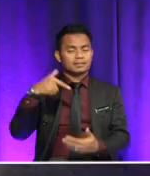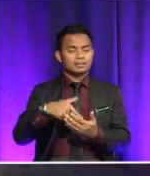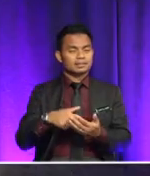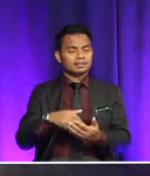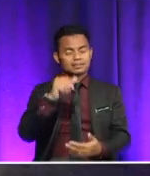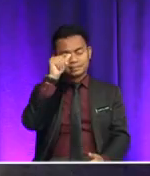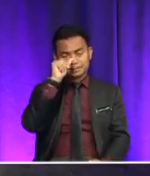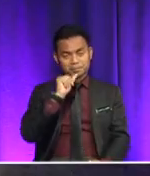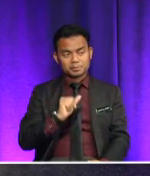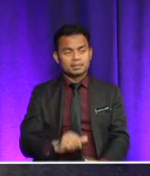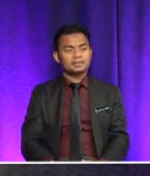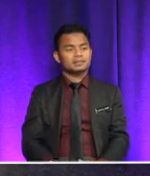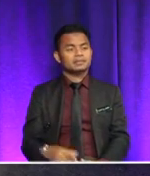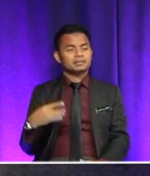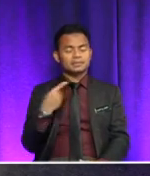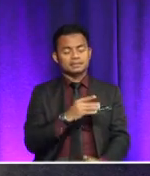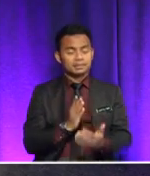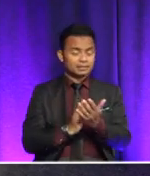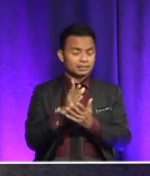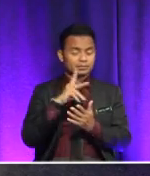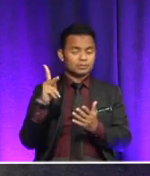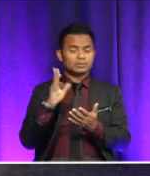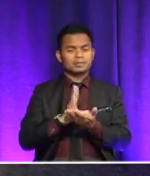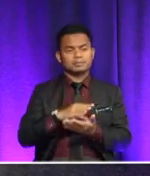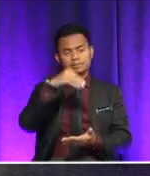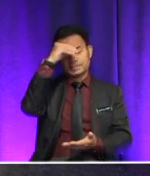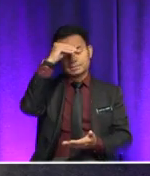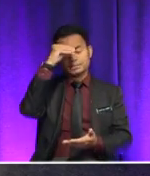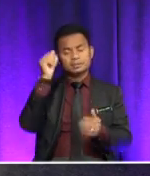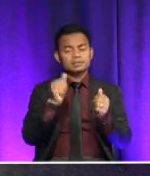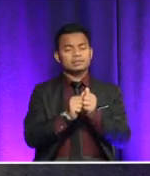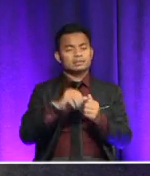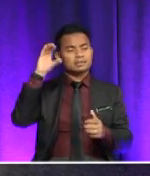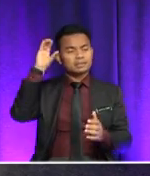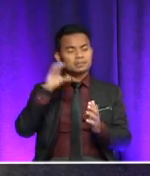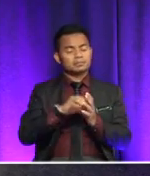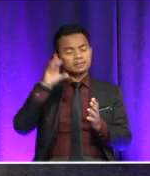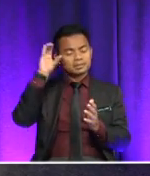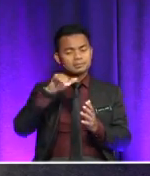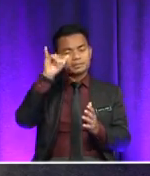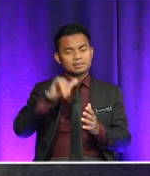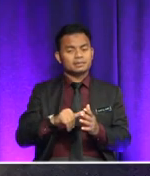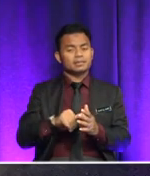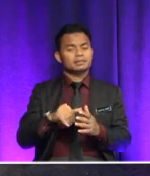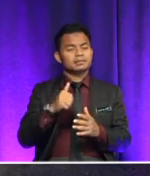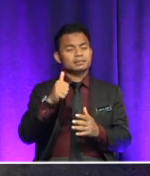kita Panaskan Panaskan pengajaran kita dengan gambar domba yang menarik istana ada kucing tidak